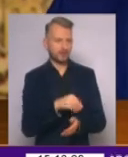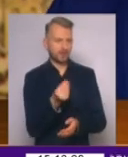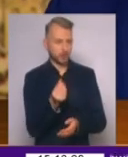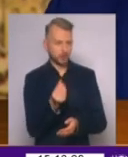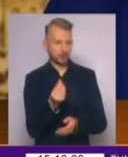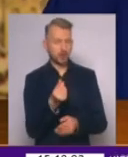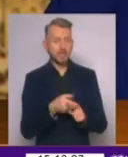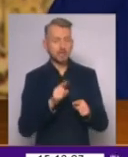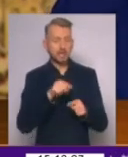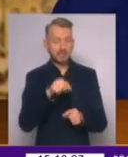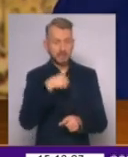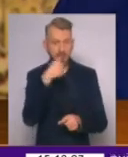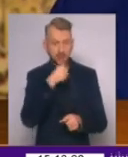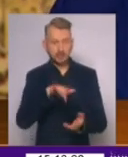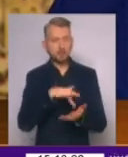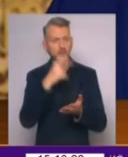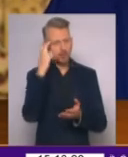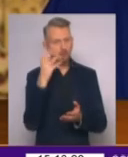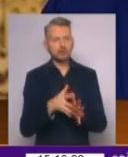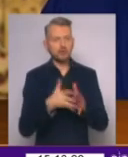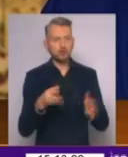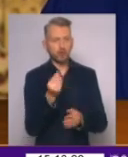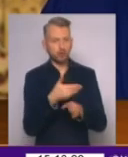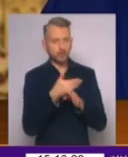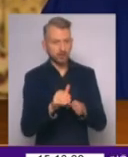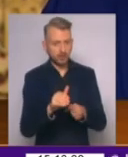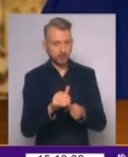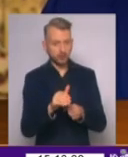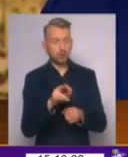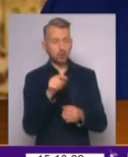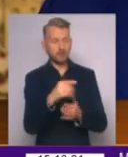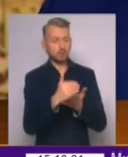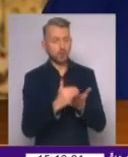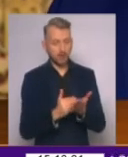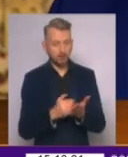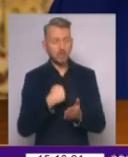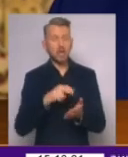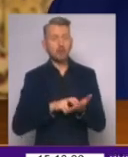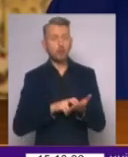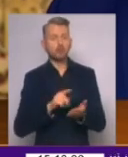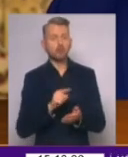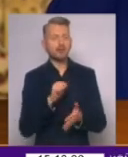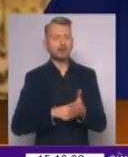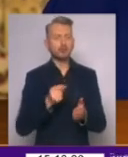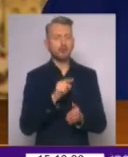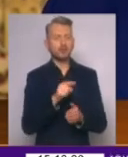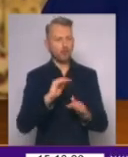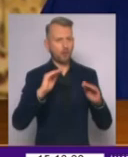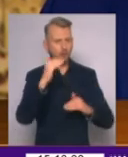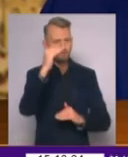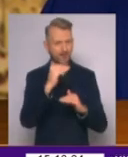І на цей рік на місто Київ ще більше коштів виділено по програмі «Доступні ліки». І я боюся, що із-за того, що це обмежений